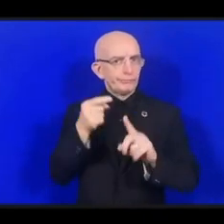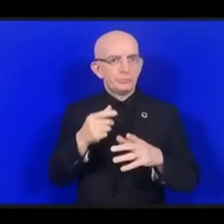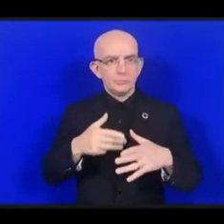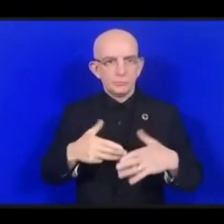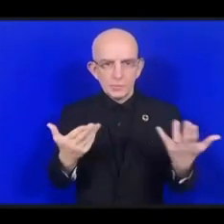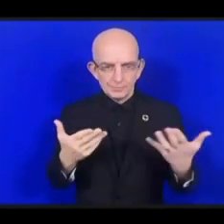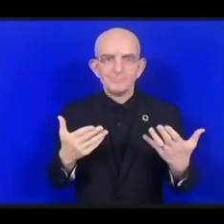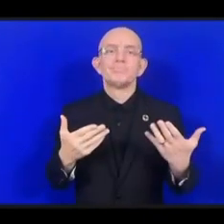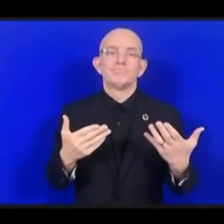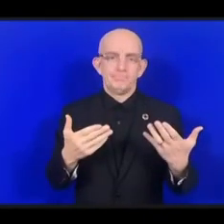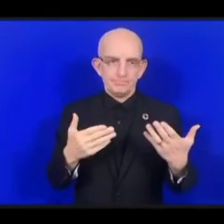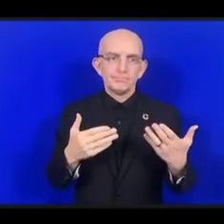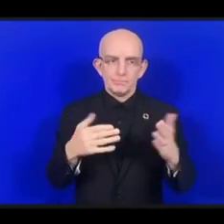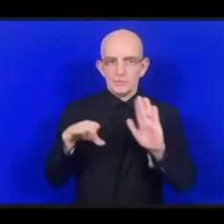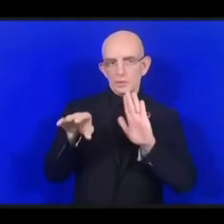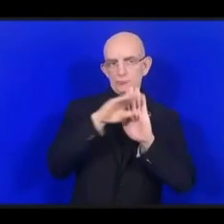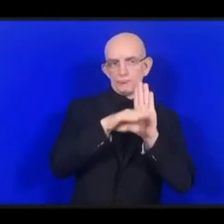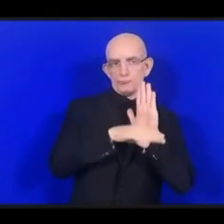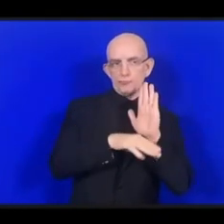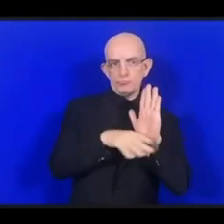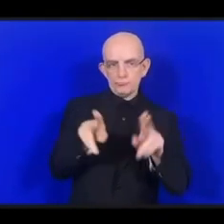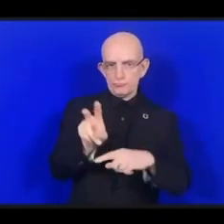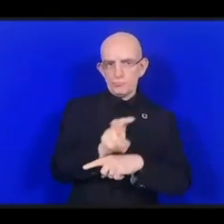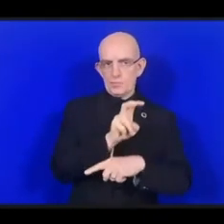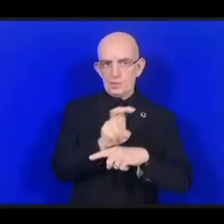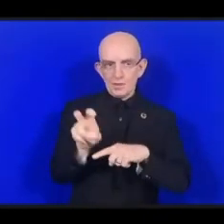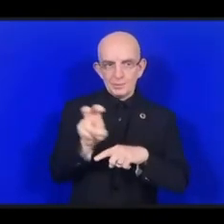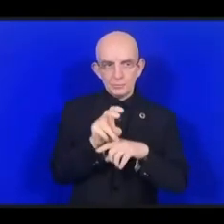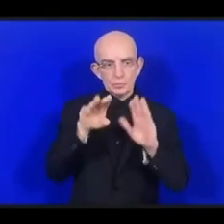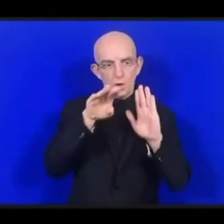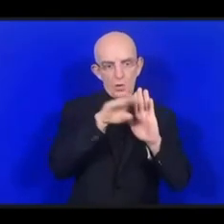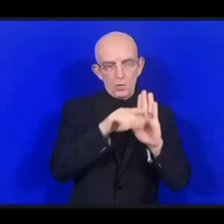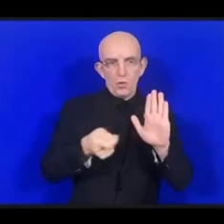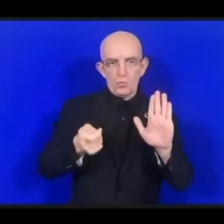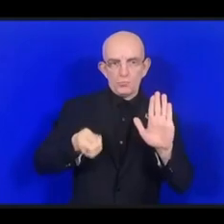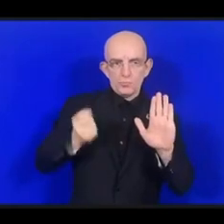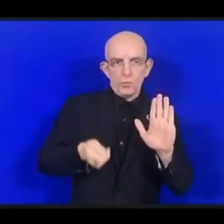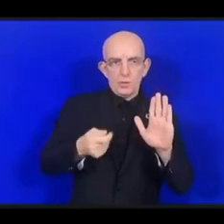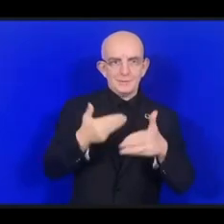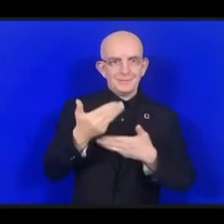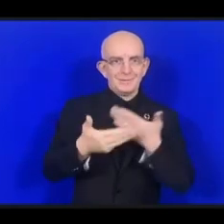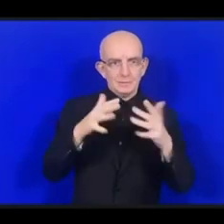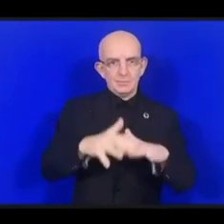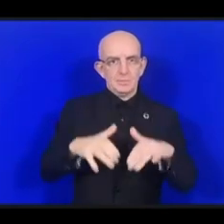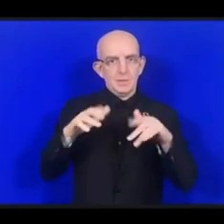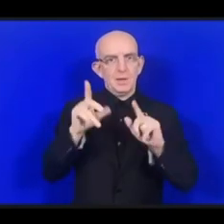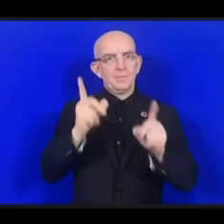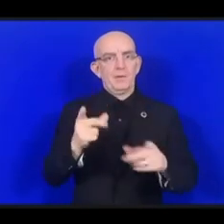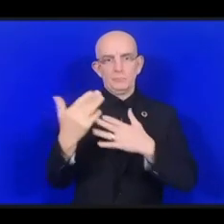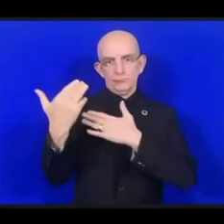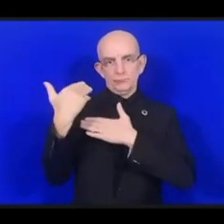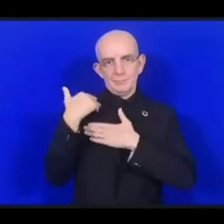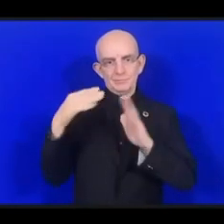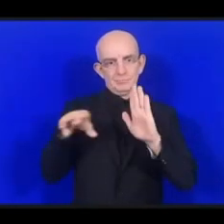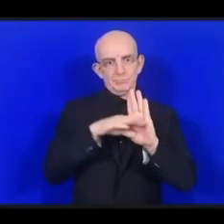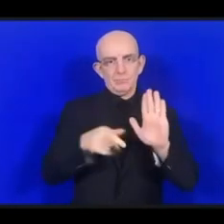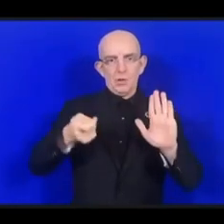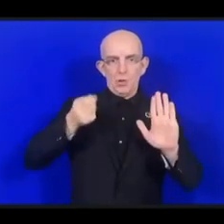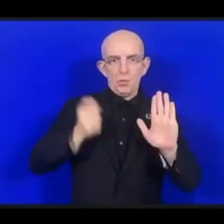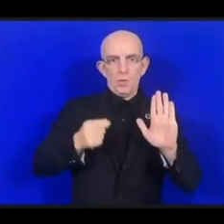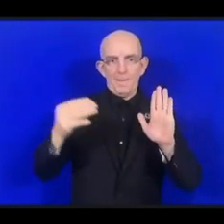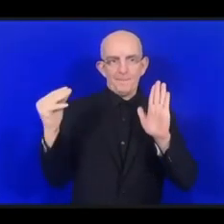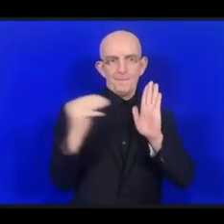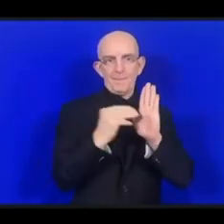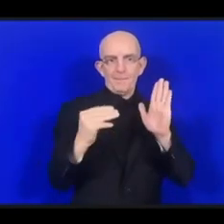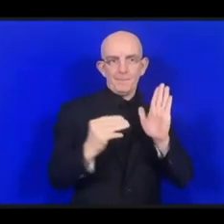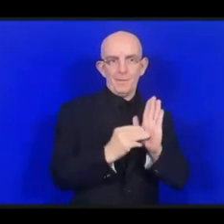保能够保护国家利益。但是我们每次在立法的过程当中，我们都必须要非常清晰的了